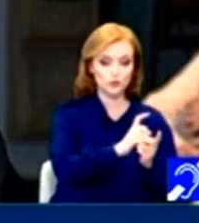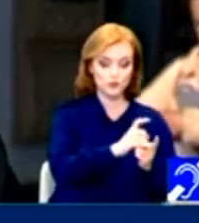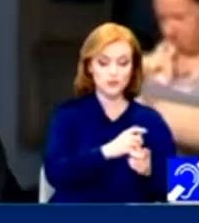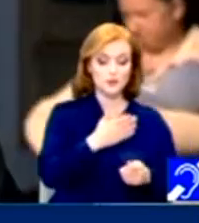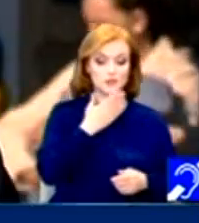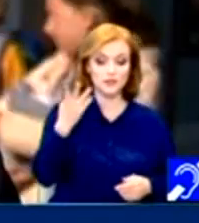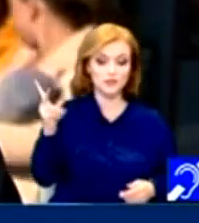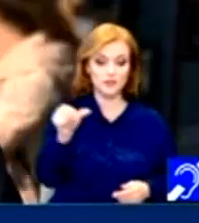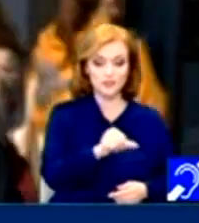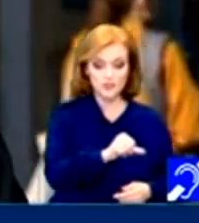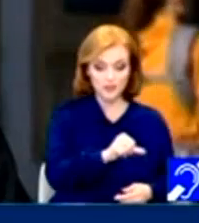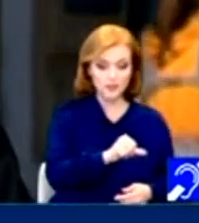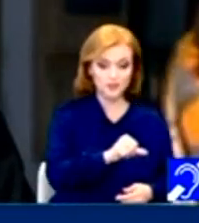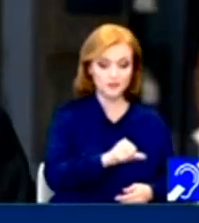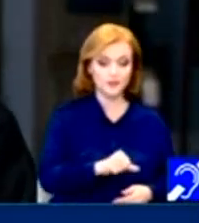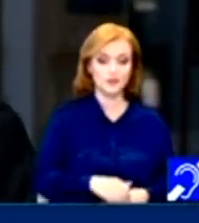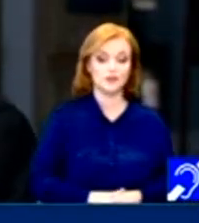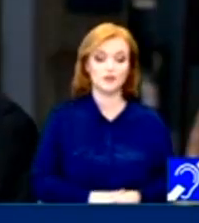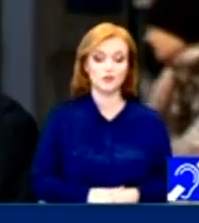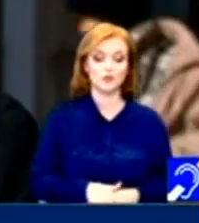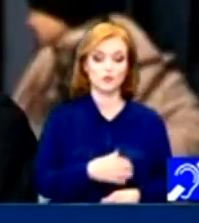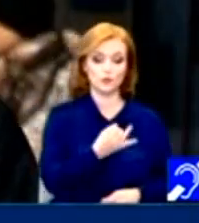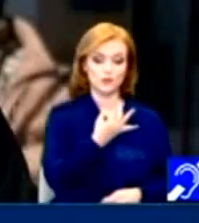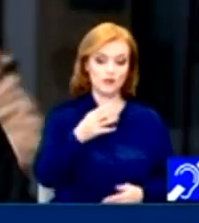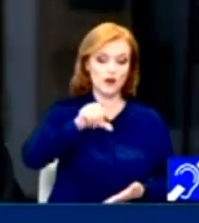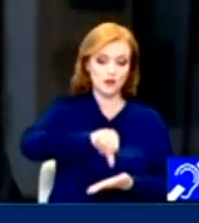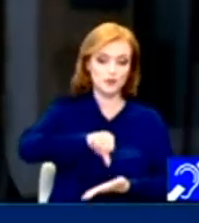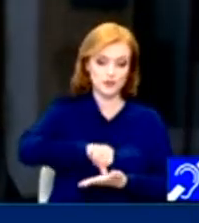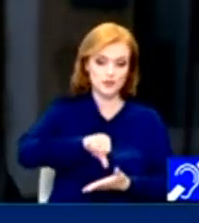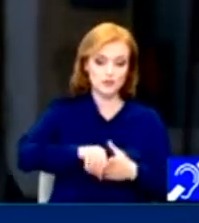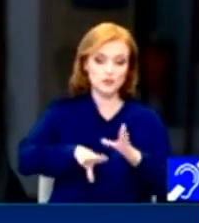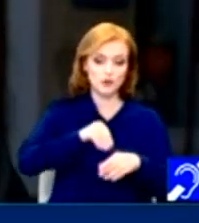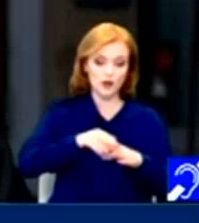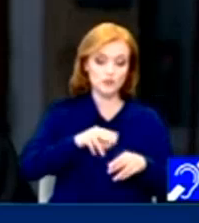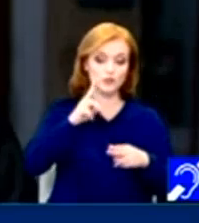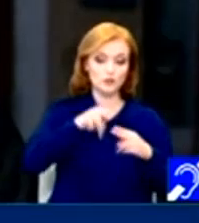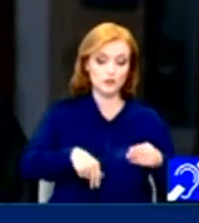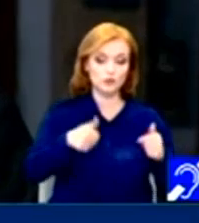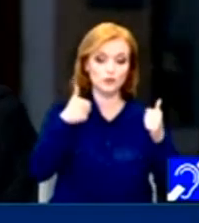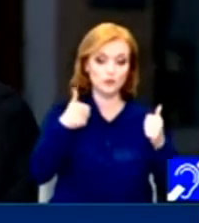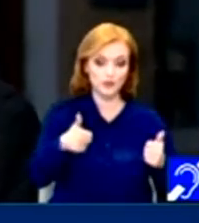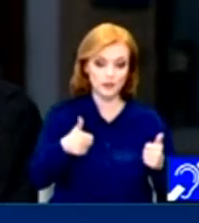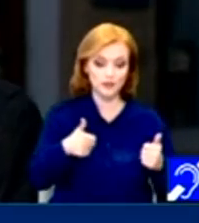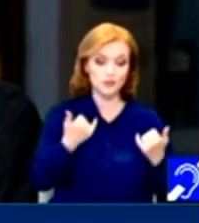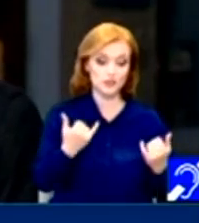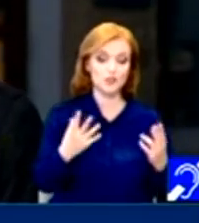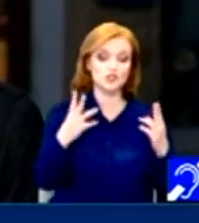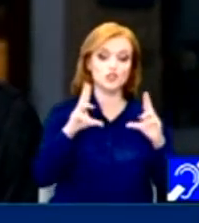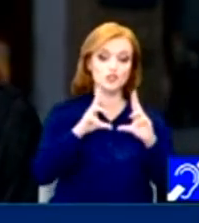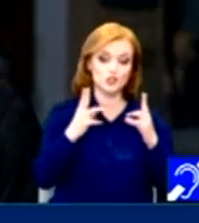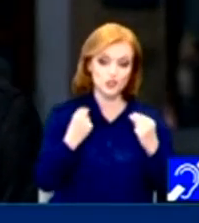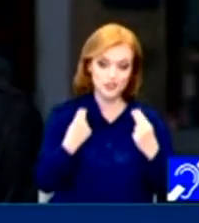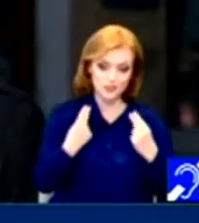cu sistemul informațional și cu unii reprezentanți organelor electorale s-a încheiat cu succes. Pe mine asta mă face fericit. Noi am